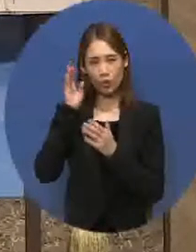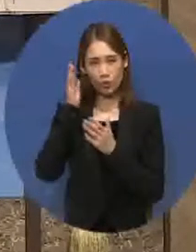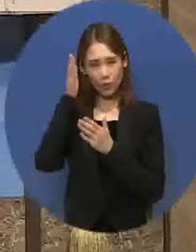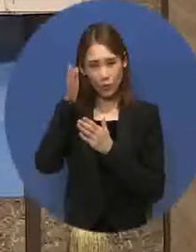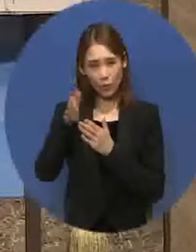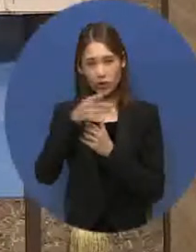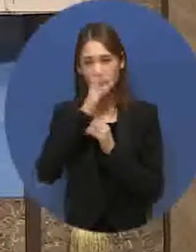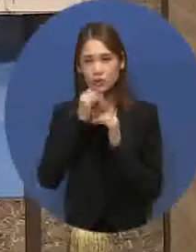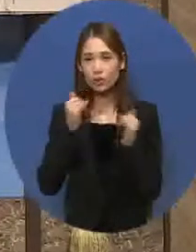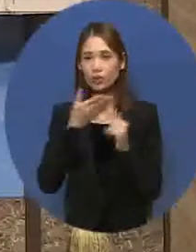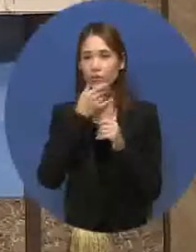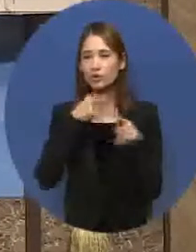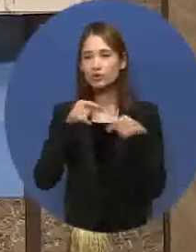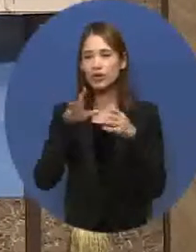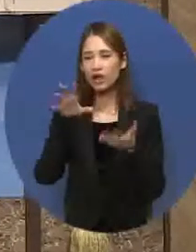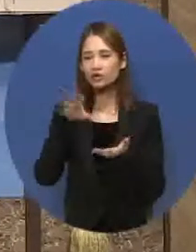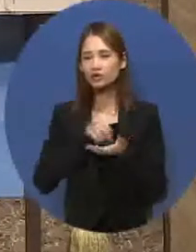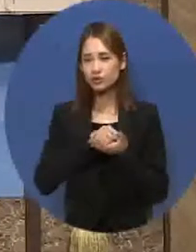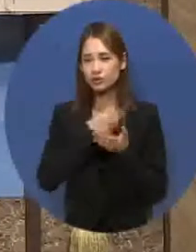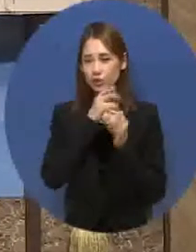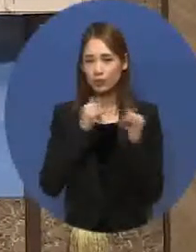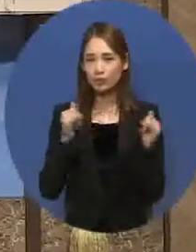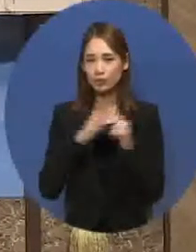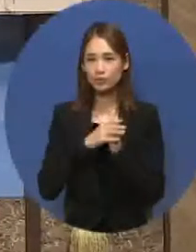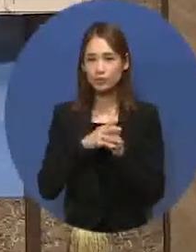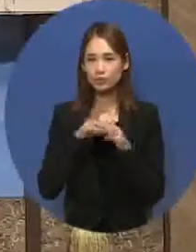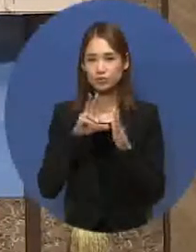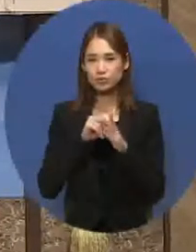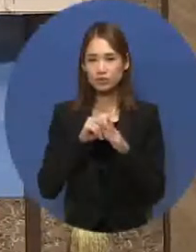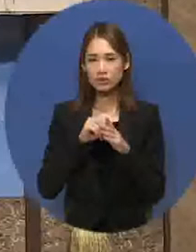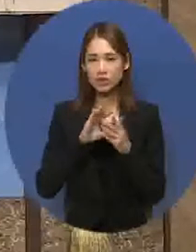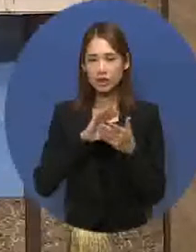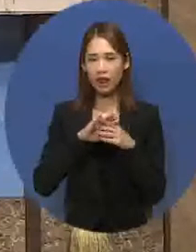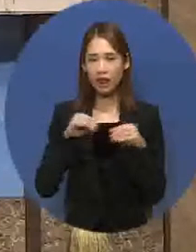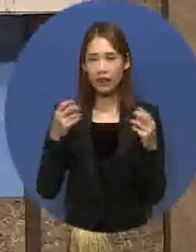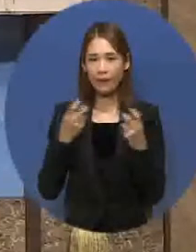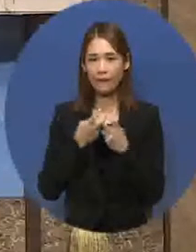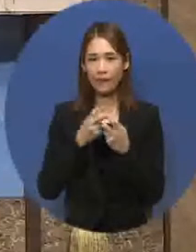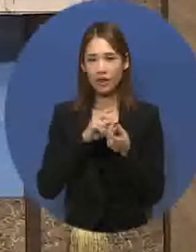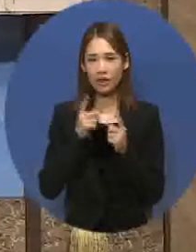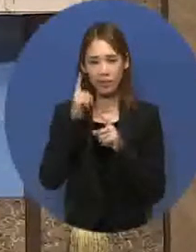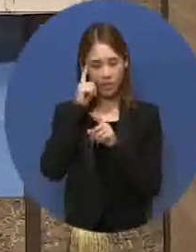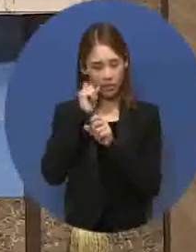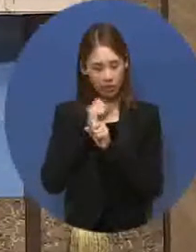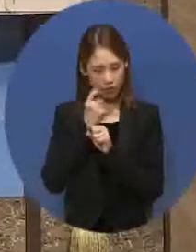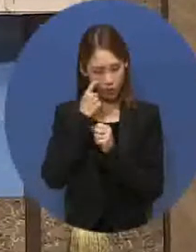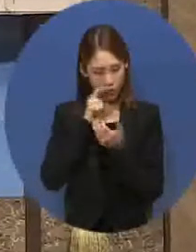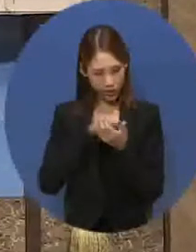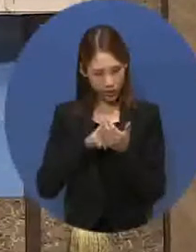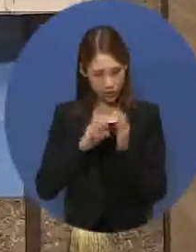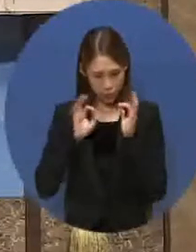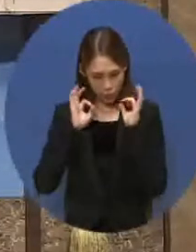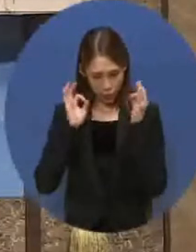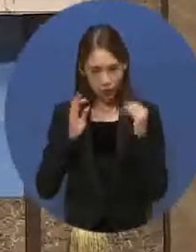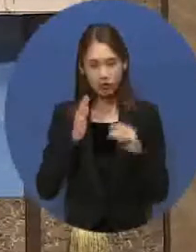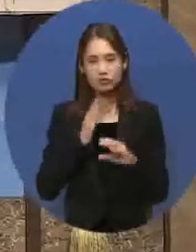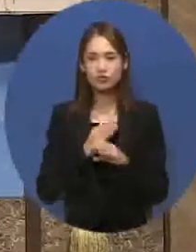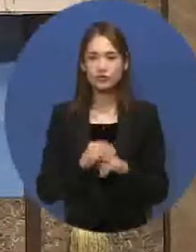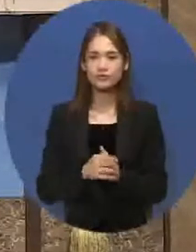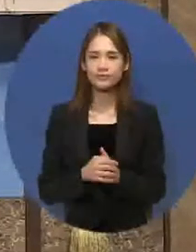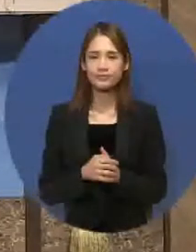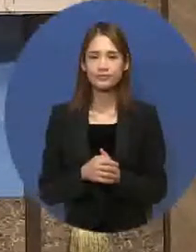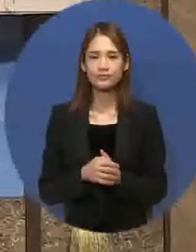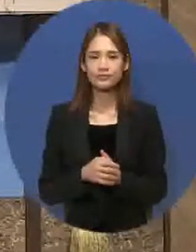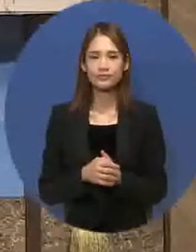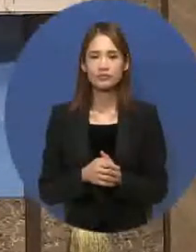수립과 예. 또 노인문제 대안을 연구하고 발굴하는 그런 노력을 계속하고 있습니다.